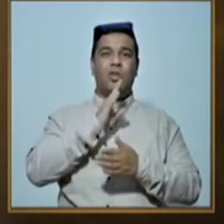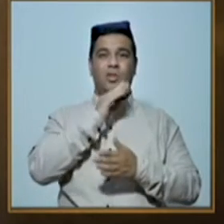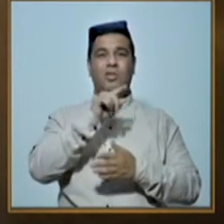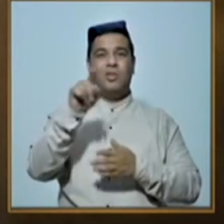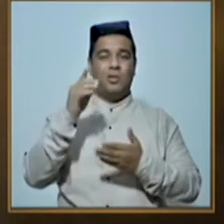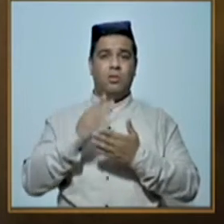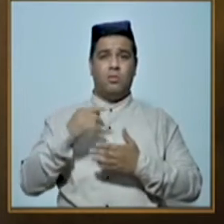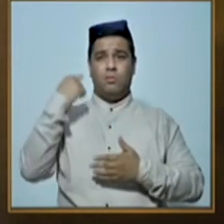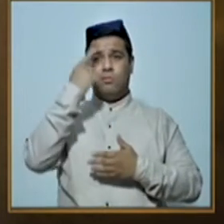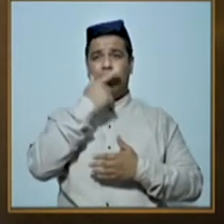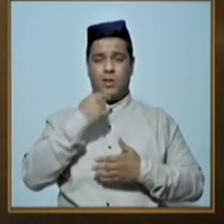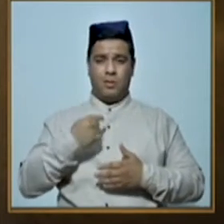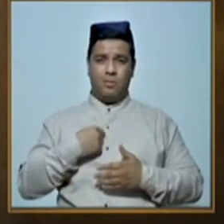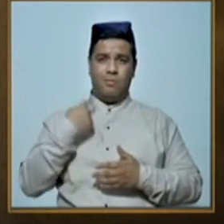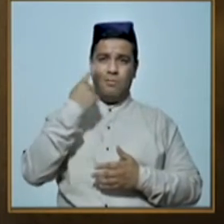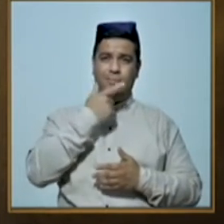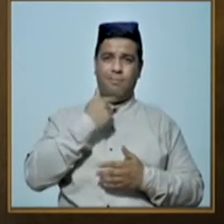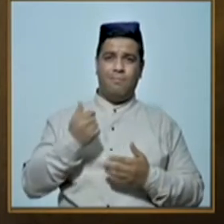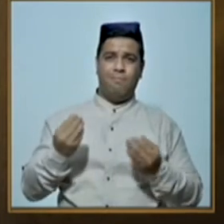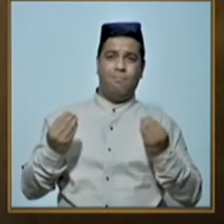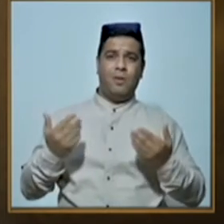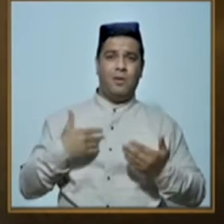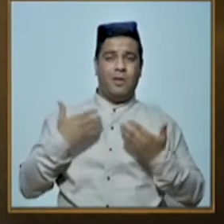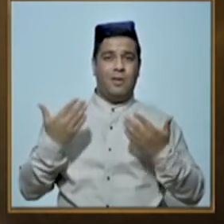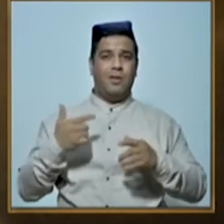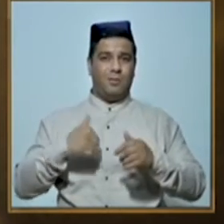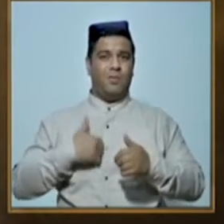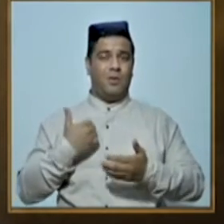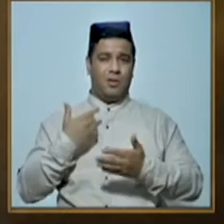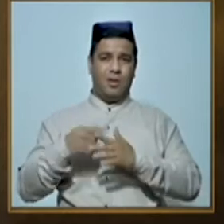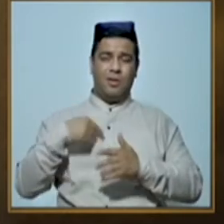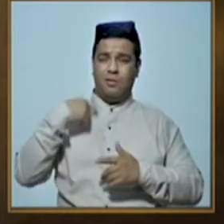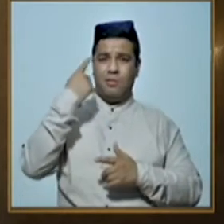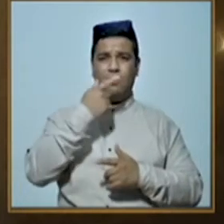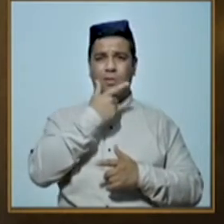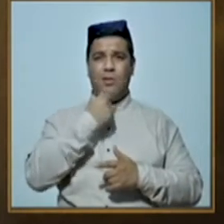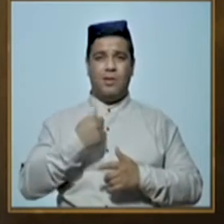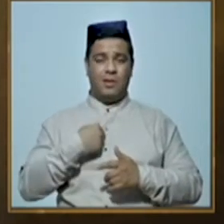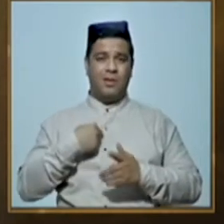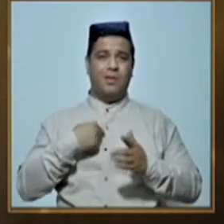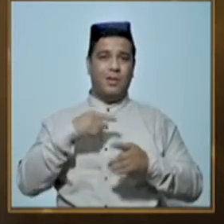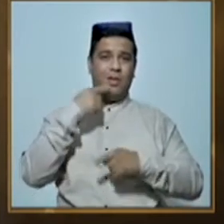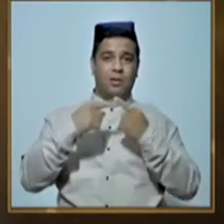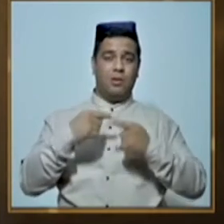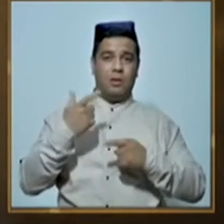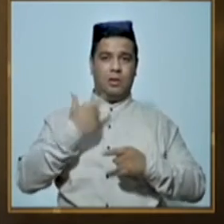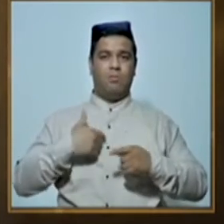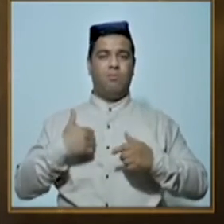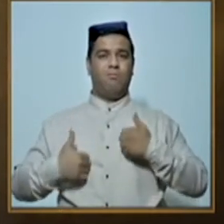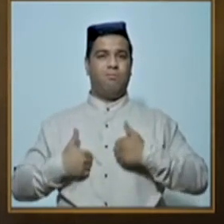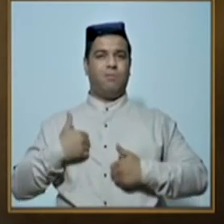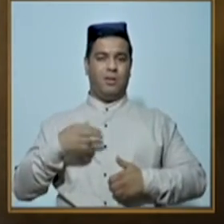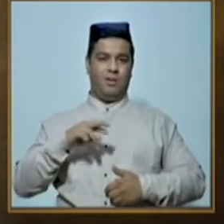uchraganda chiroyi bilan maqtanish, manmanlik qilish. Chiroylik, men chiroyliman deydi. O'zini yuqori